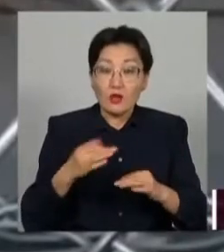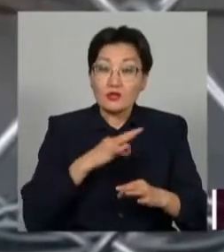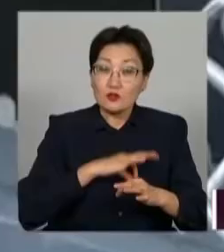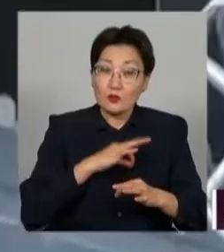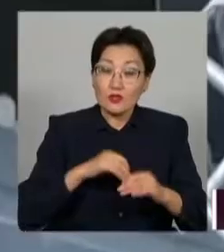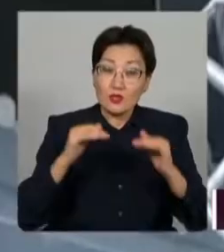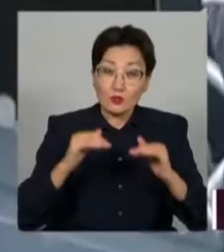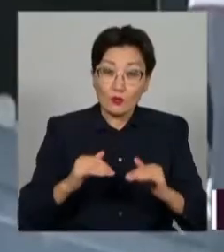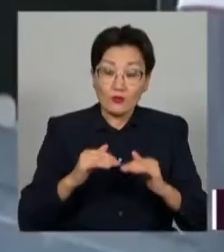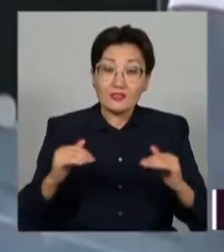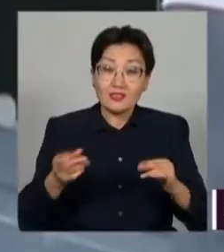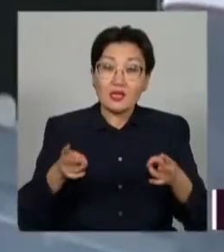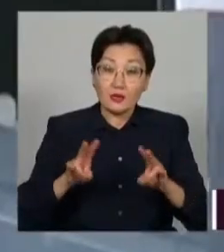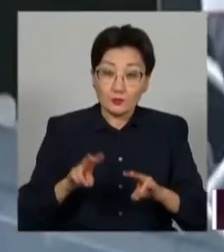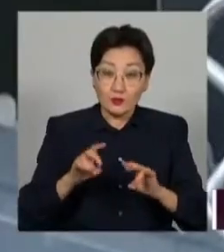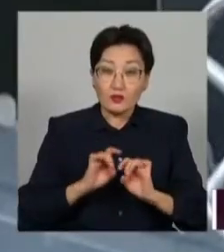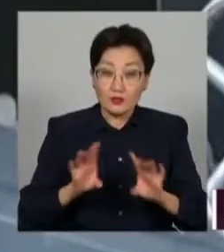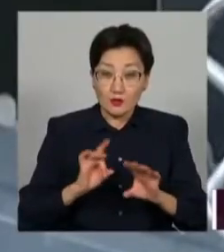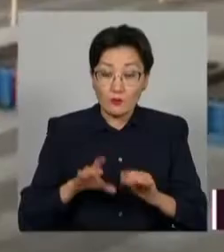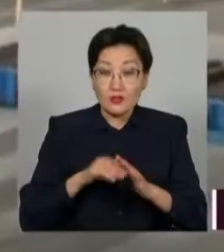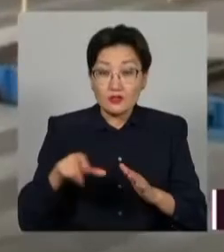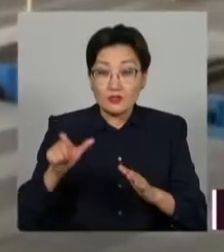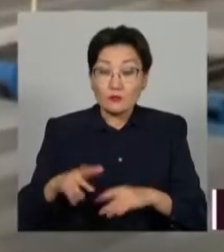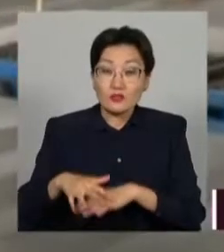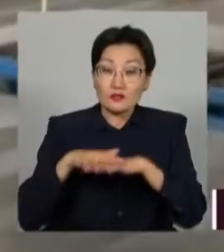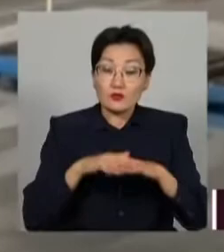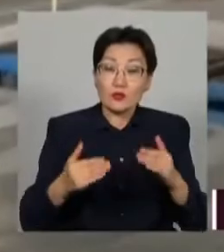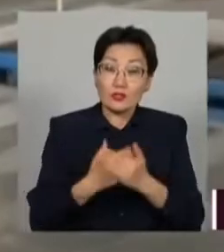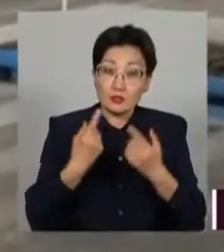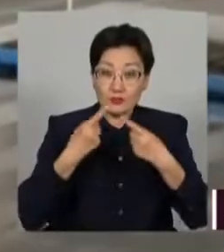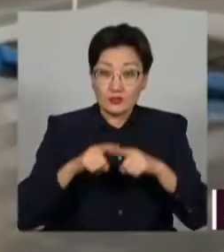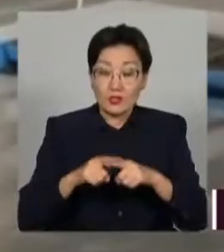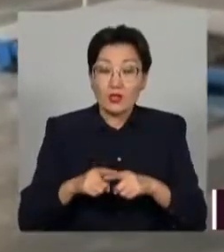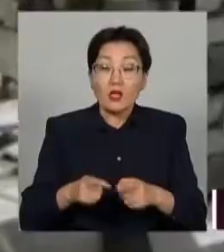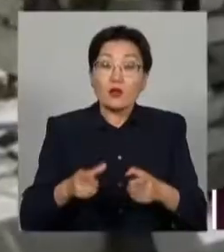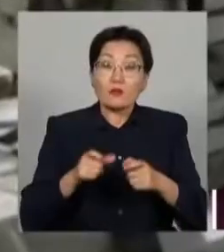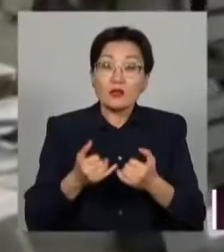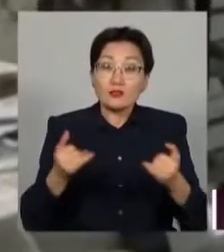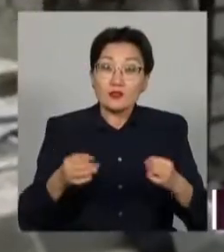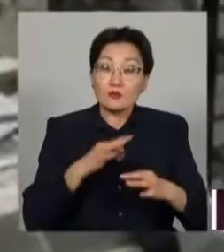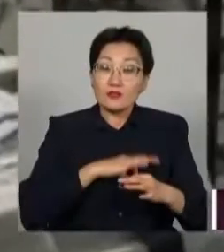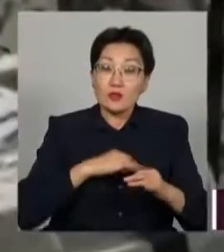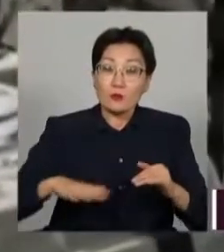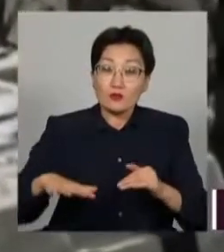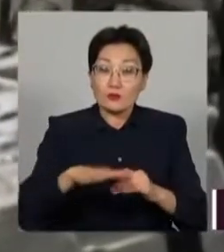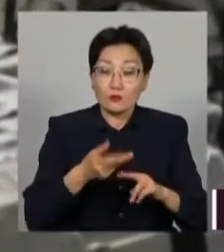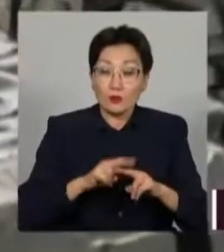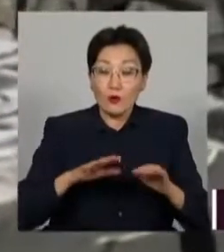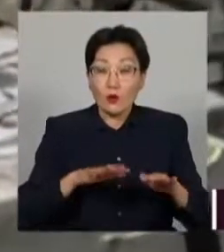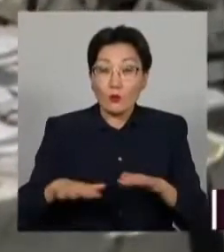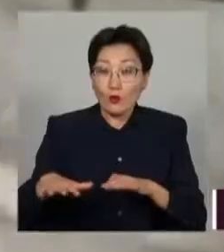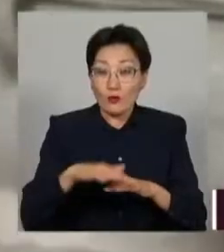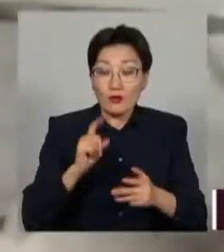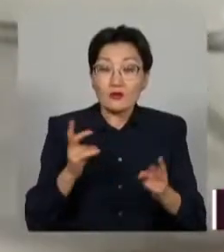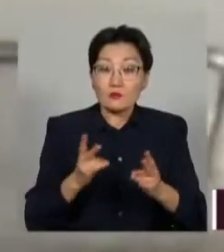тиімділігі төмен деңгейде қалып отырғанын жеткізді. Депутат инвестиция мен жаңа технология тартуға арналған тиімді алаңдардың бірі осы аймақ болуы